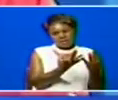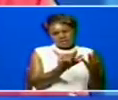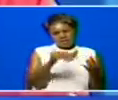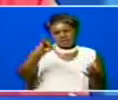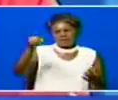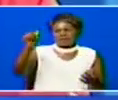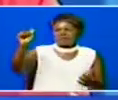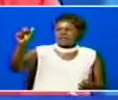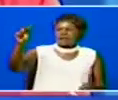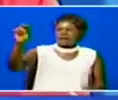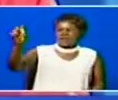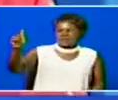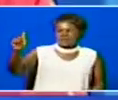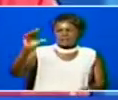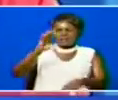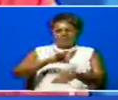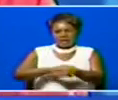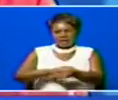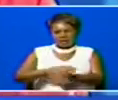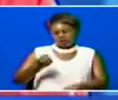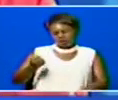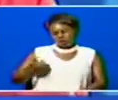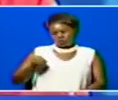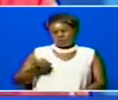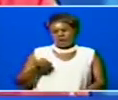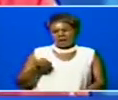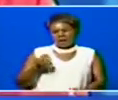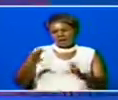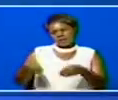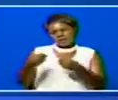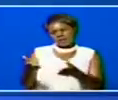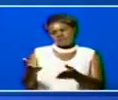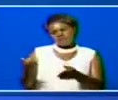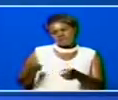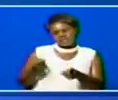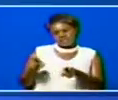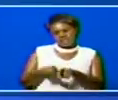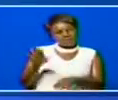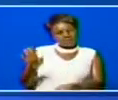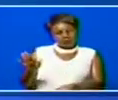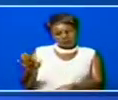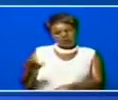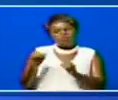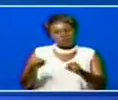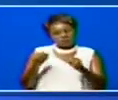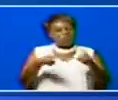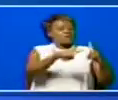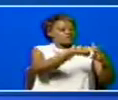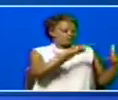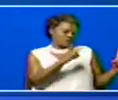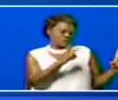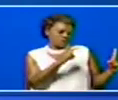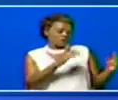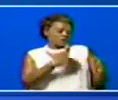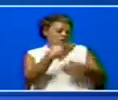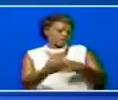Janet, wakuje wachukue ule mtoto waliopeana kwa dada yao, atauliwa. So kesho